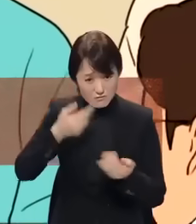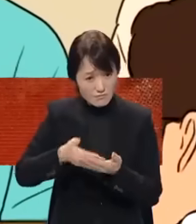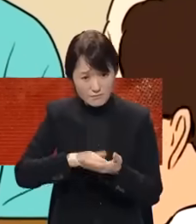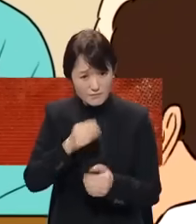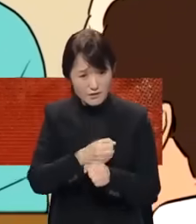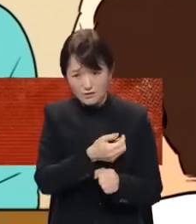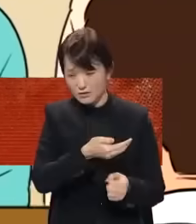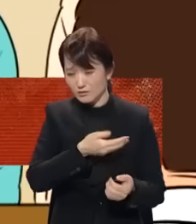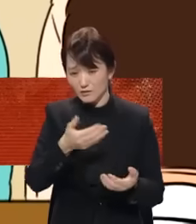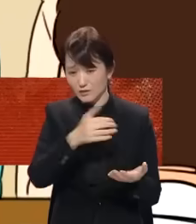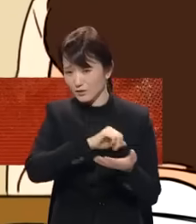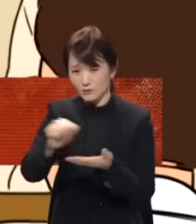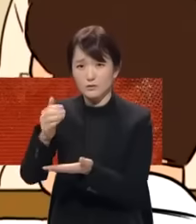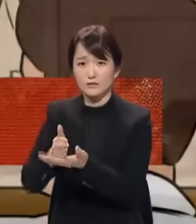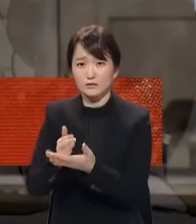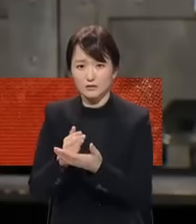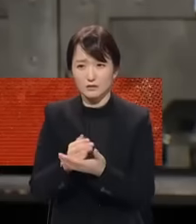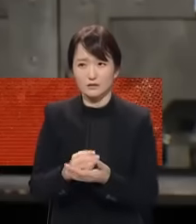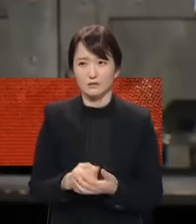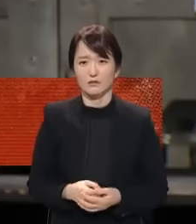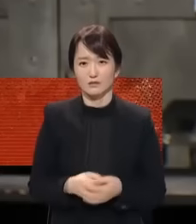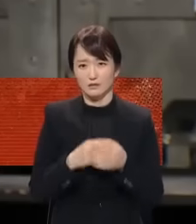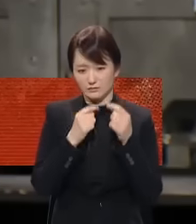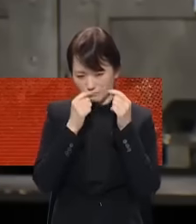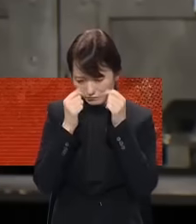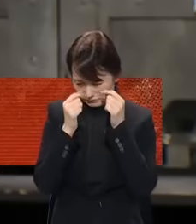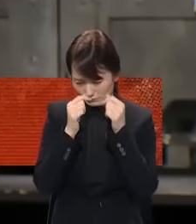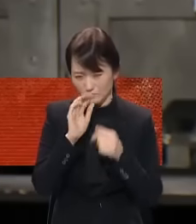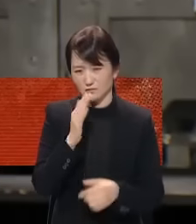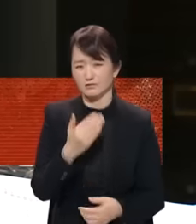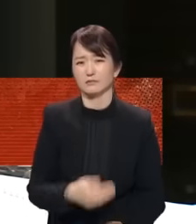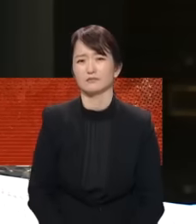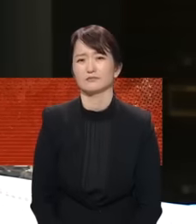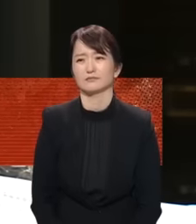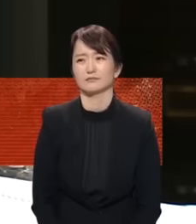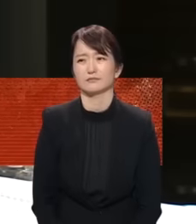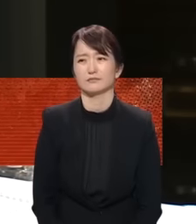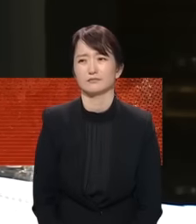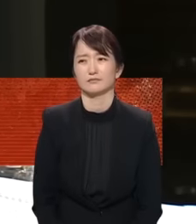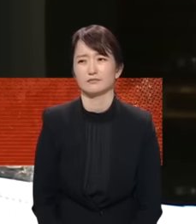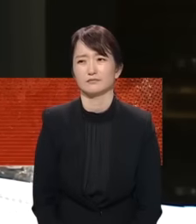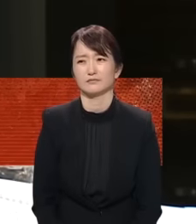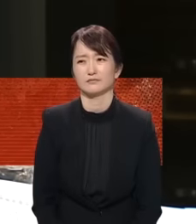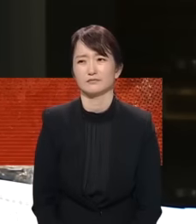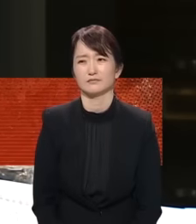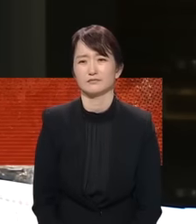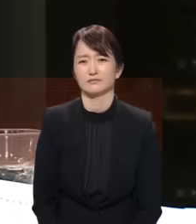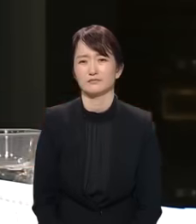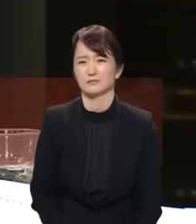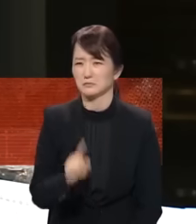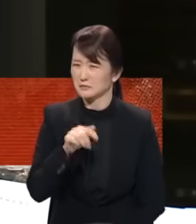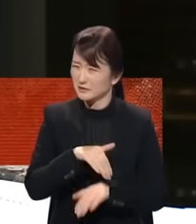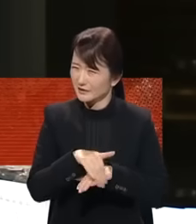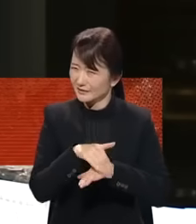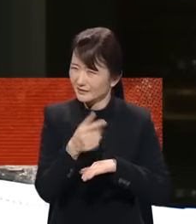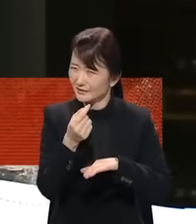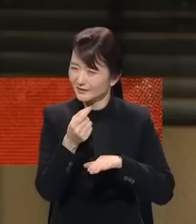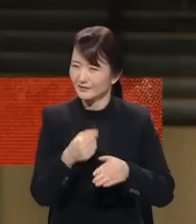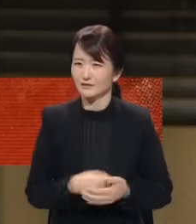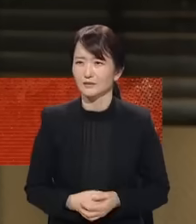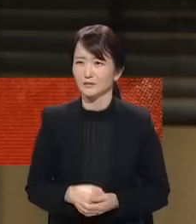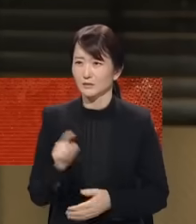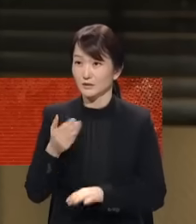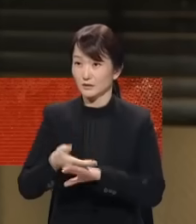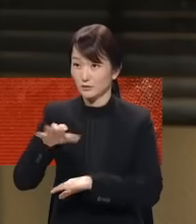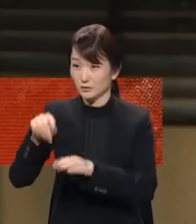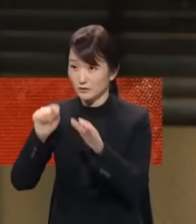그러고 괜히 이제 눈치 보기에 이렇게 상황이 된 겁니다. 아 왠지 이게 작전인 것 같은데 또 딴 데서 먹을